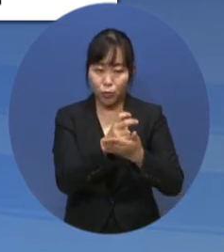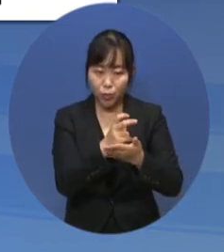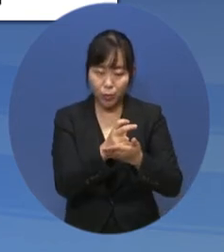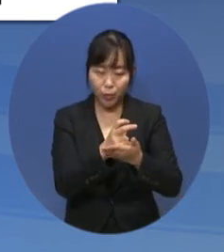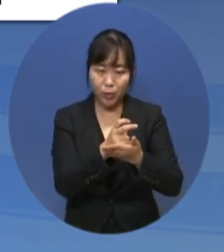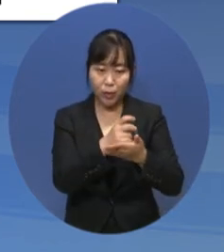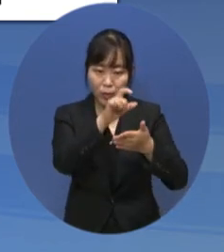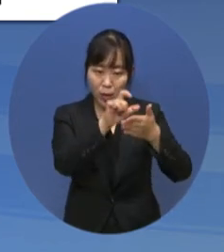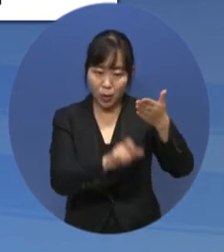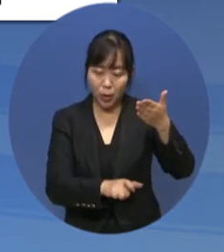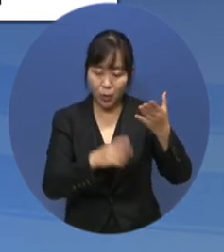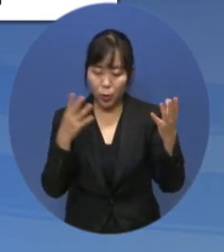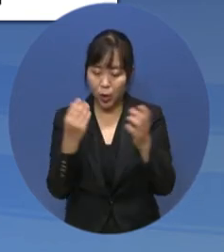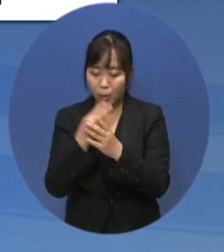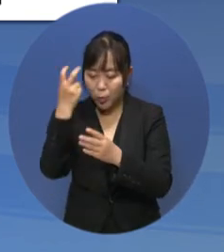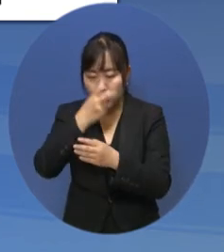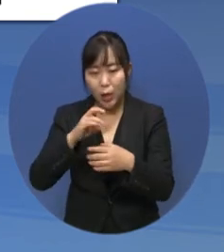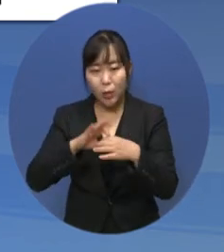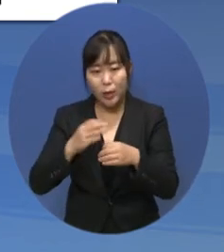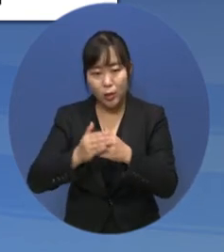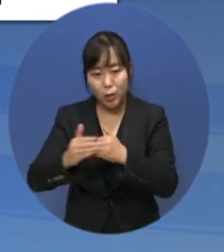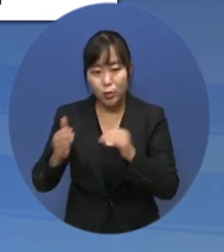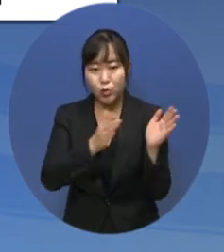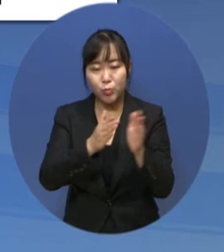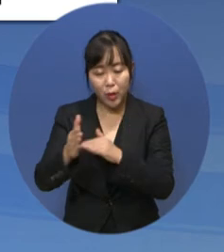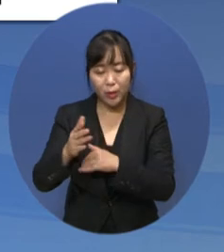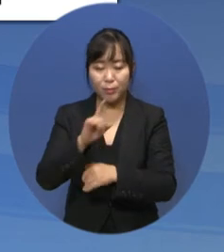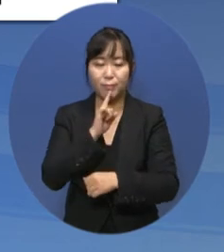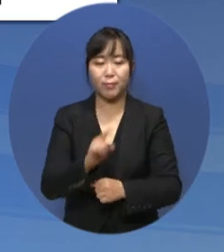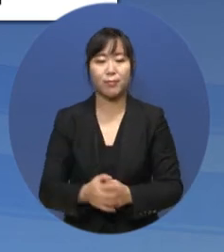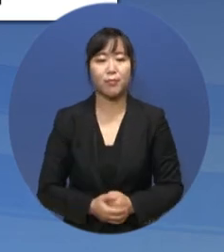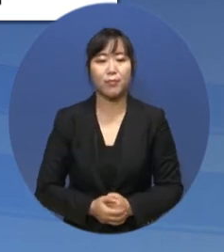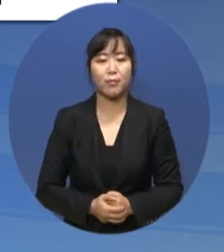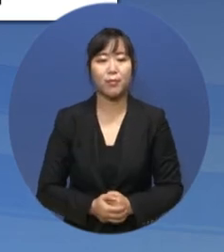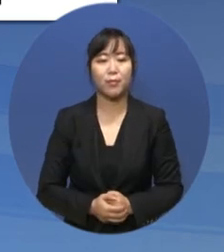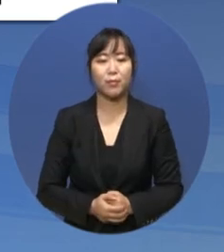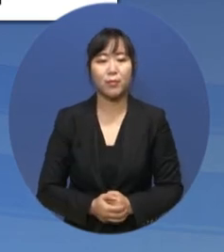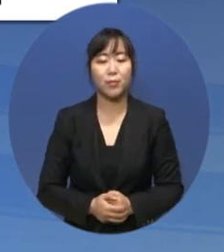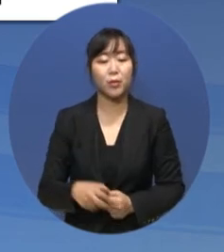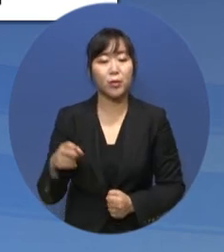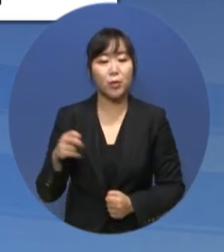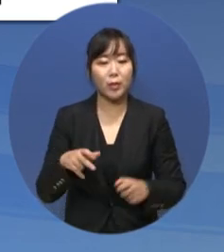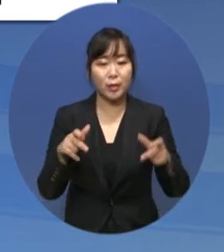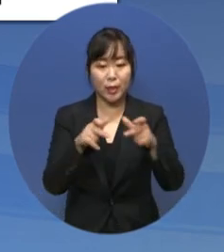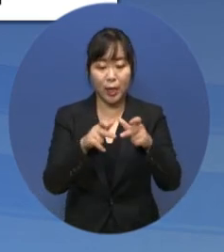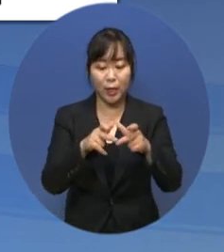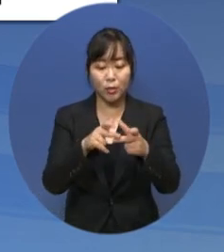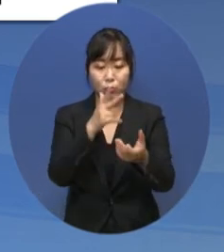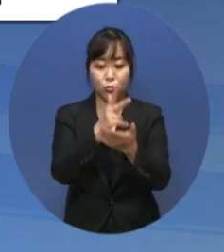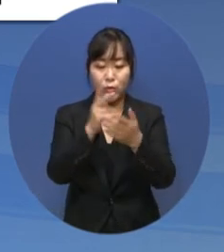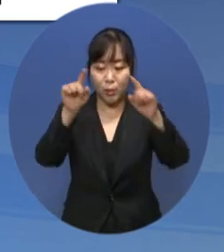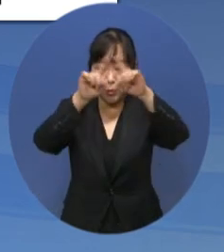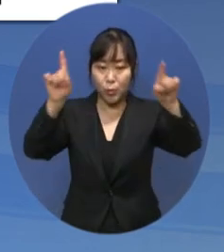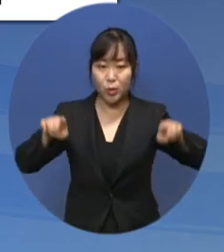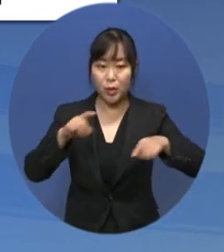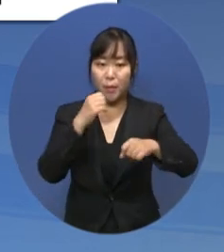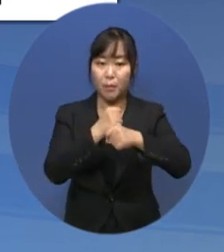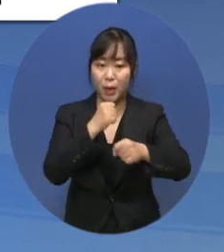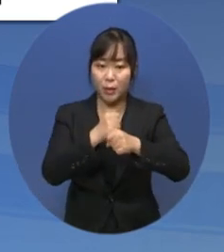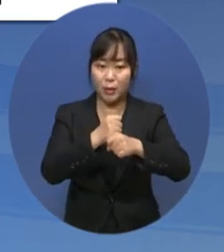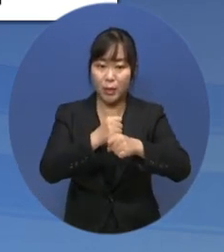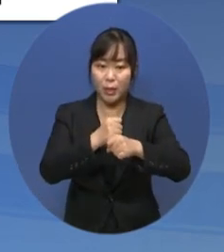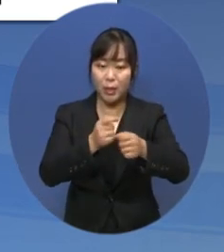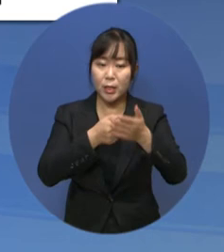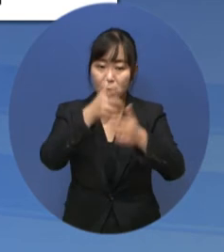종합조사에 대한 절차를 마련한다는 방침입니다. 더불어 장애인 주차 표지 발급 신청